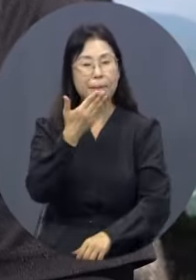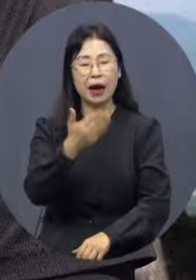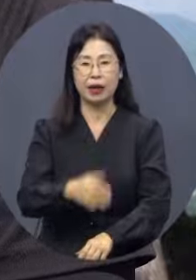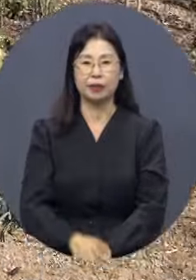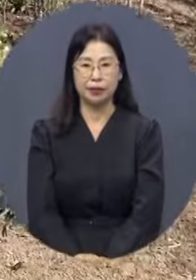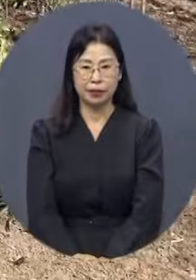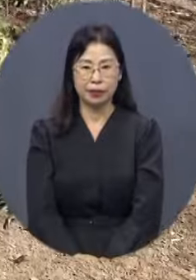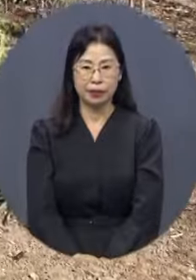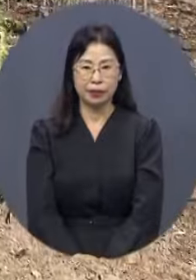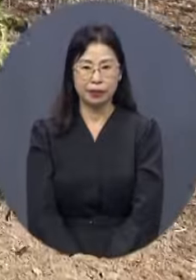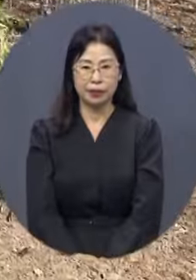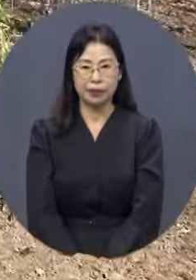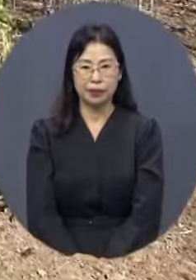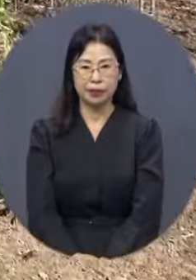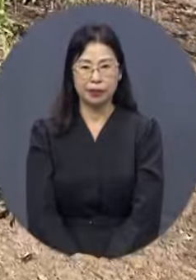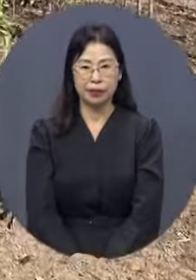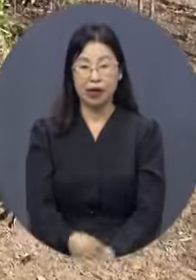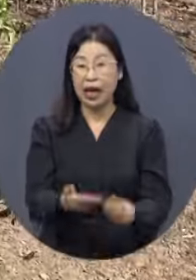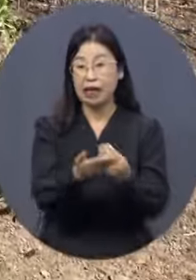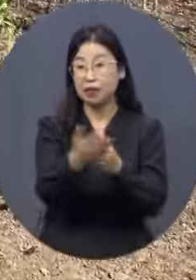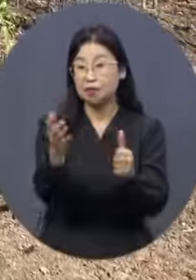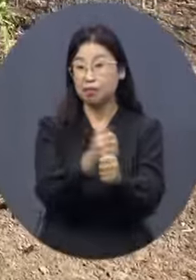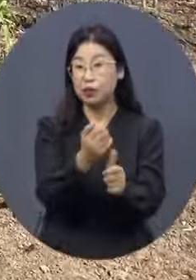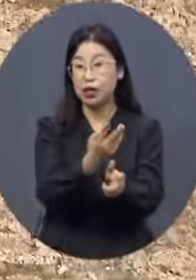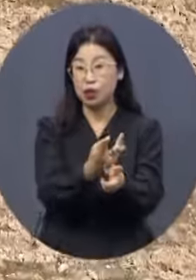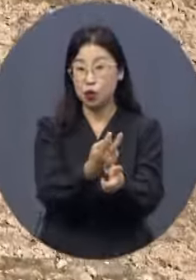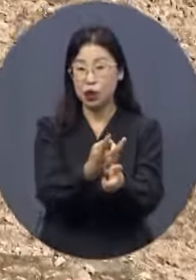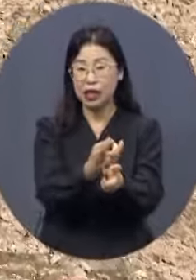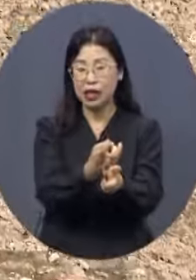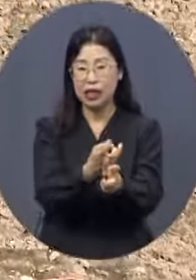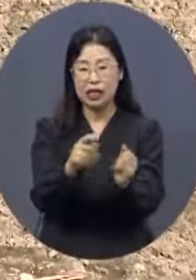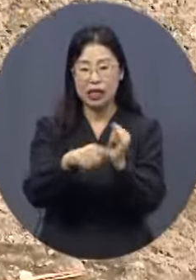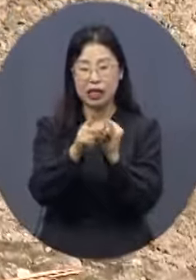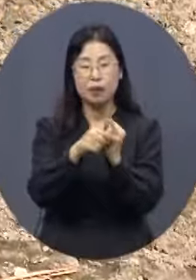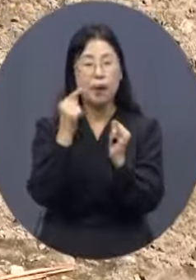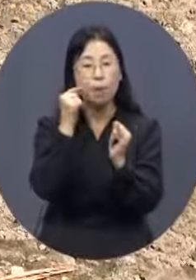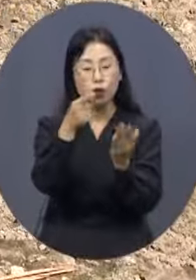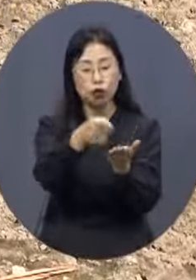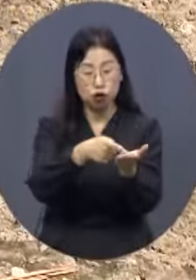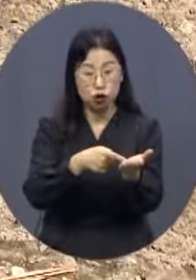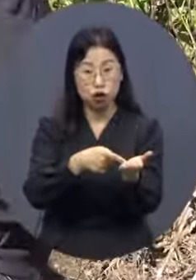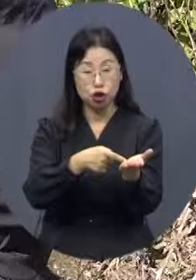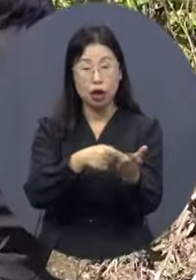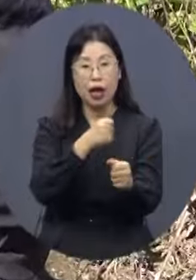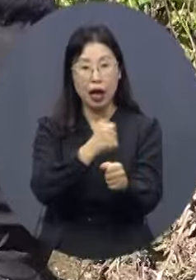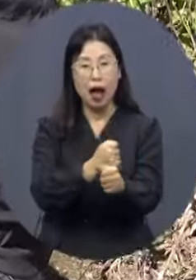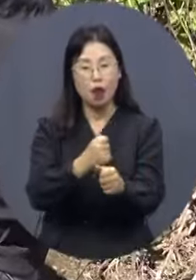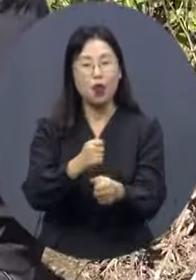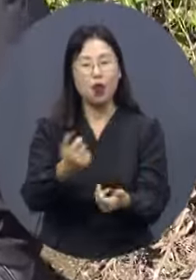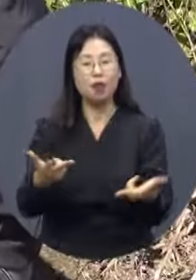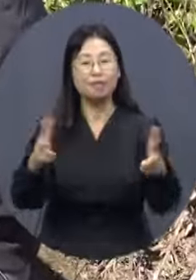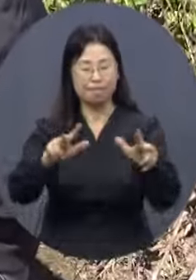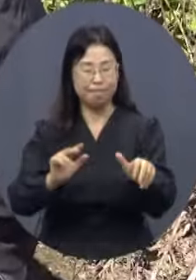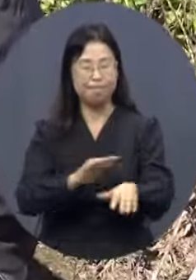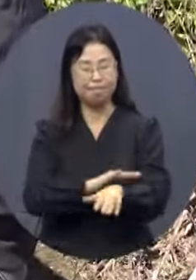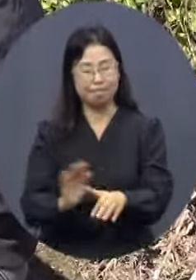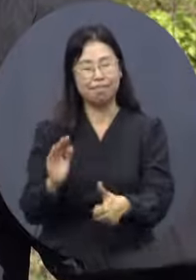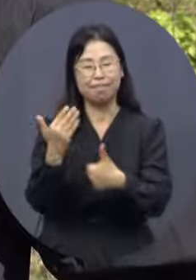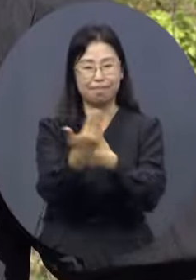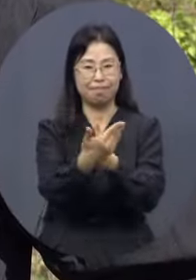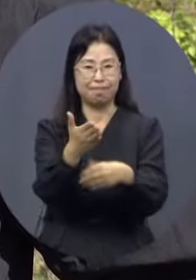파악됩니다 범섬에서 붙잡힌 토끼는 중성화 수술을 거쳐 제주자 생태 공원에서 보호하고